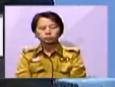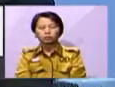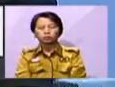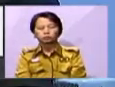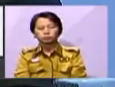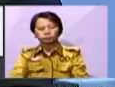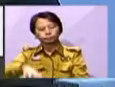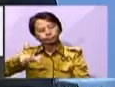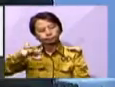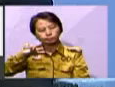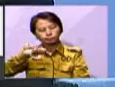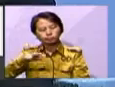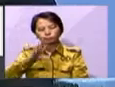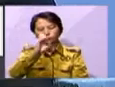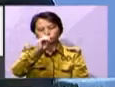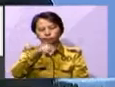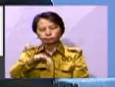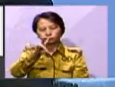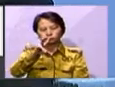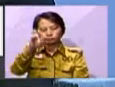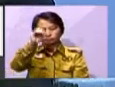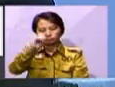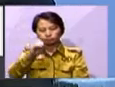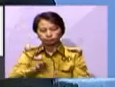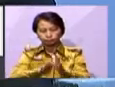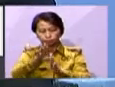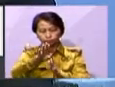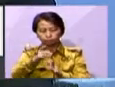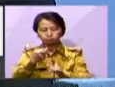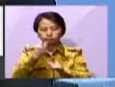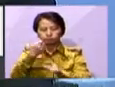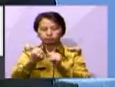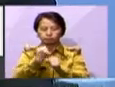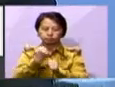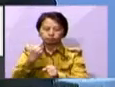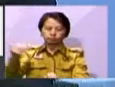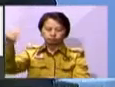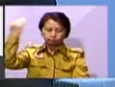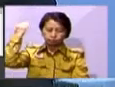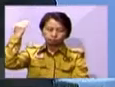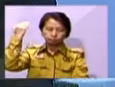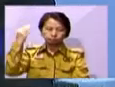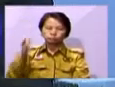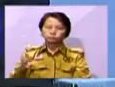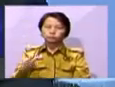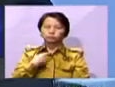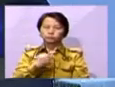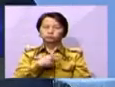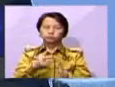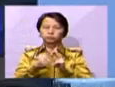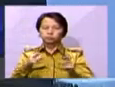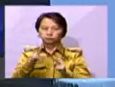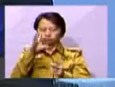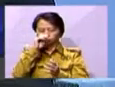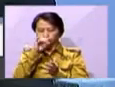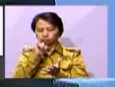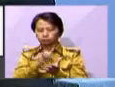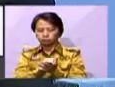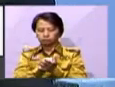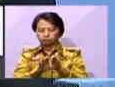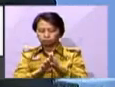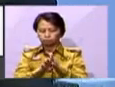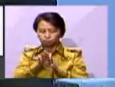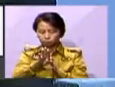kurang 0.7% pertumbuhan daripada tahun yang lepas. Kami amat yakin pertumbuhan